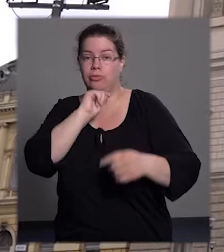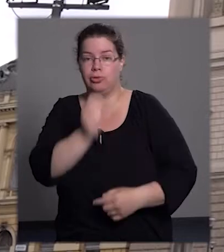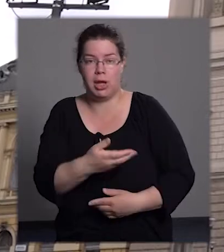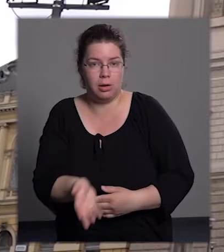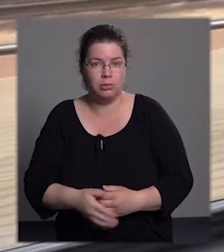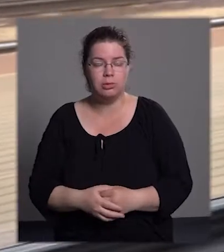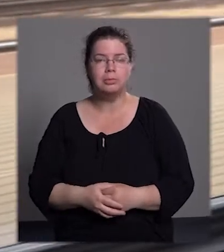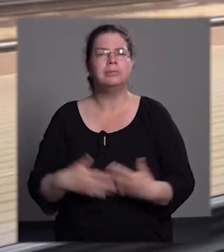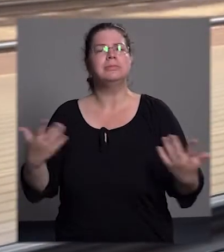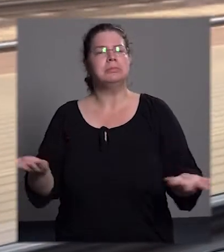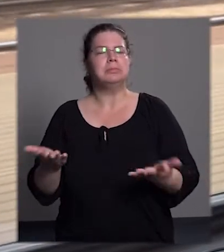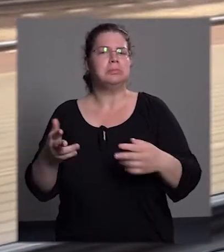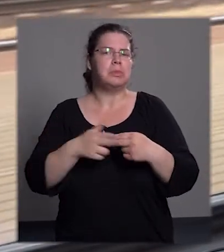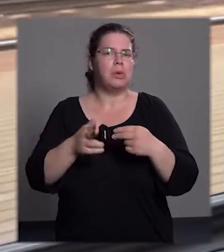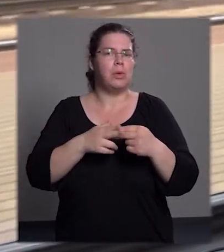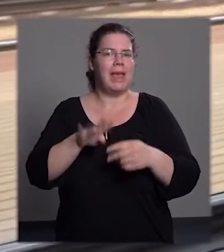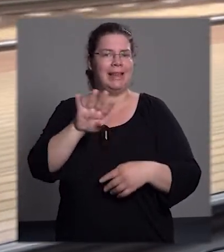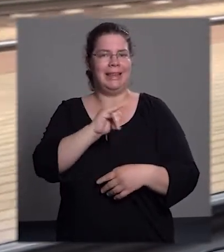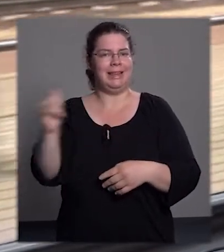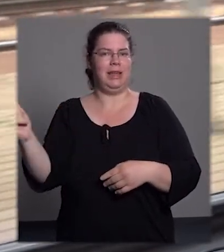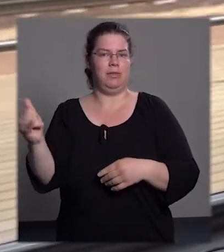egy közel 4 éves küzdelem.